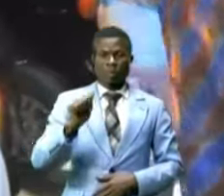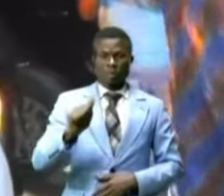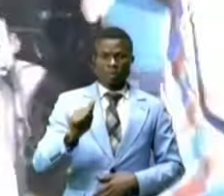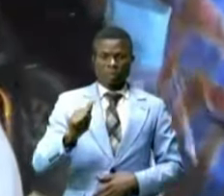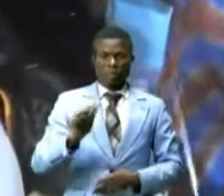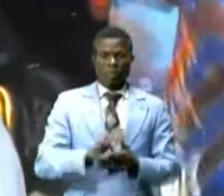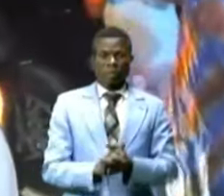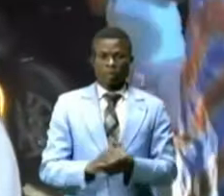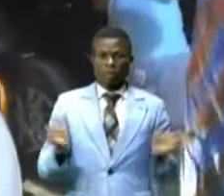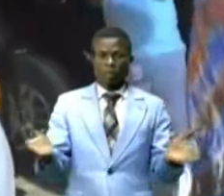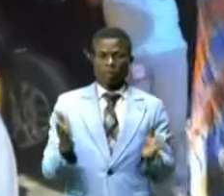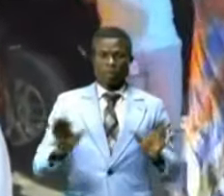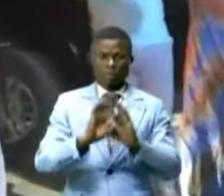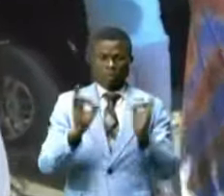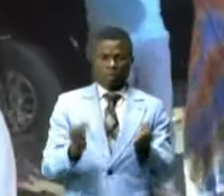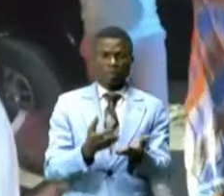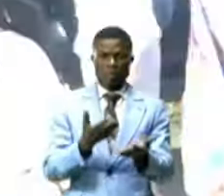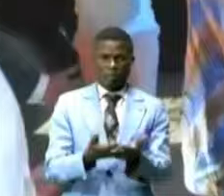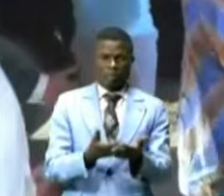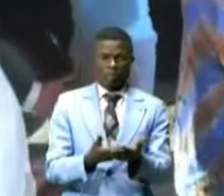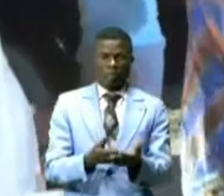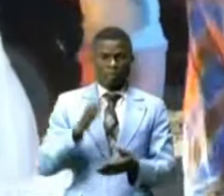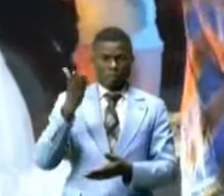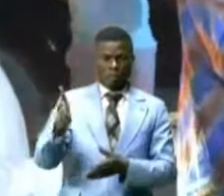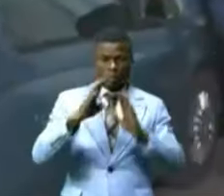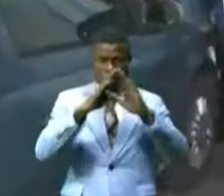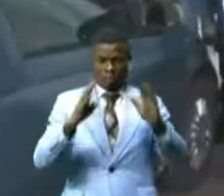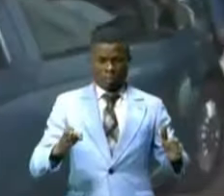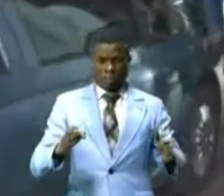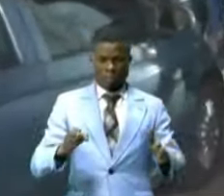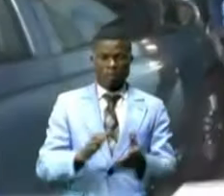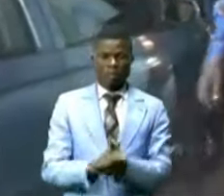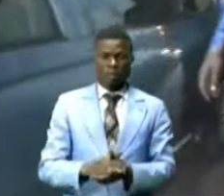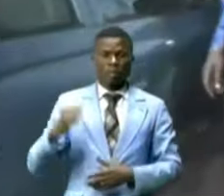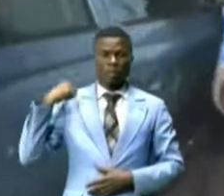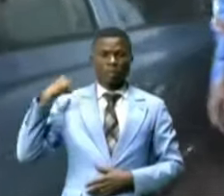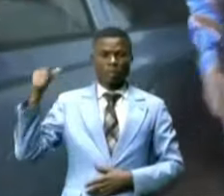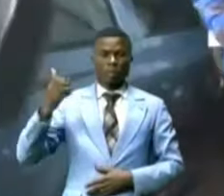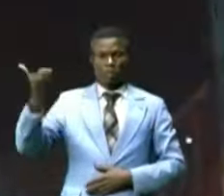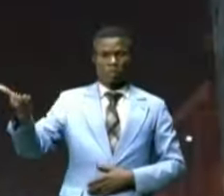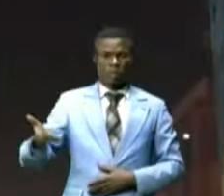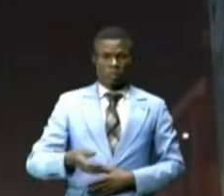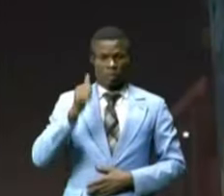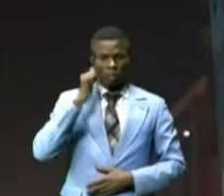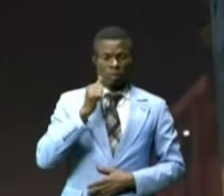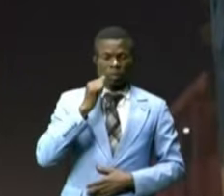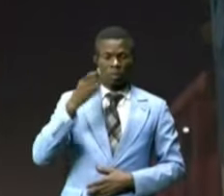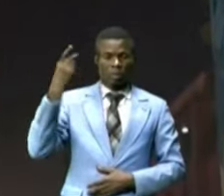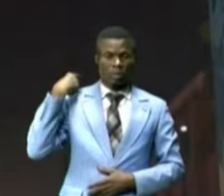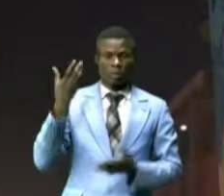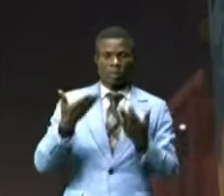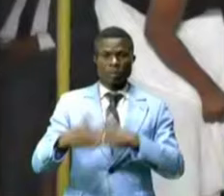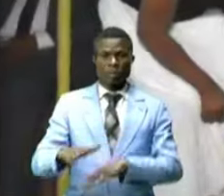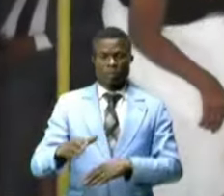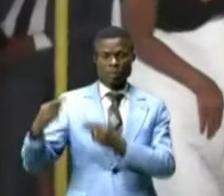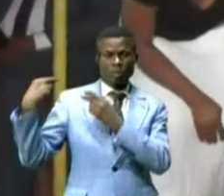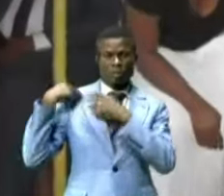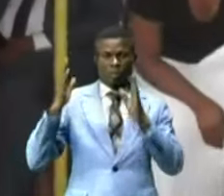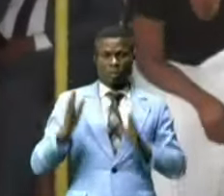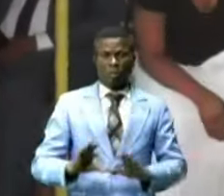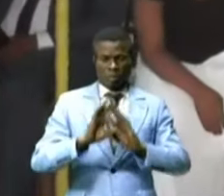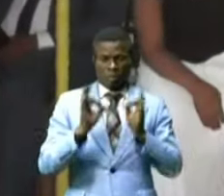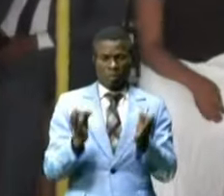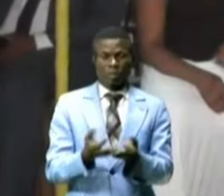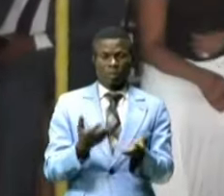pour réconforter sa famille. Sur place au Guisin, Kabuya a été accueilli par la fille de l'illustre disparu, les responsables de son